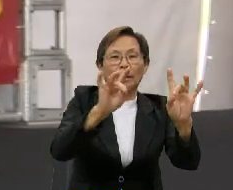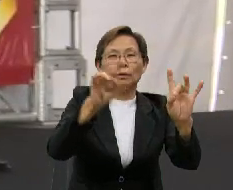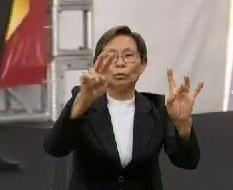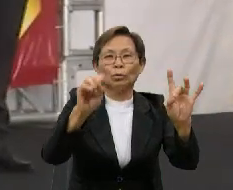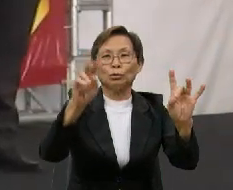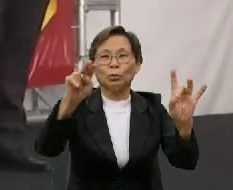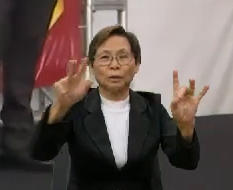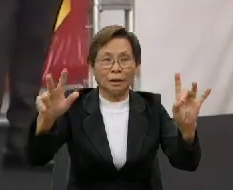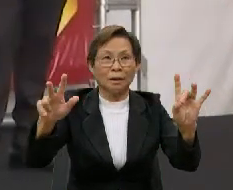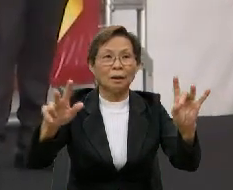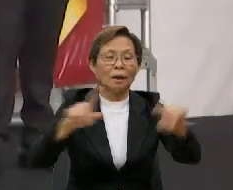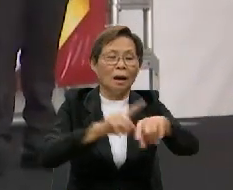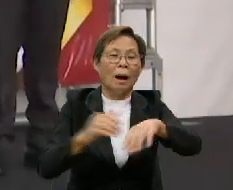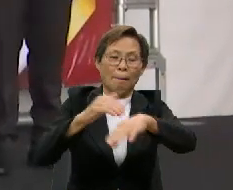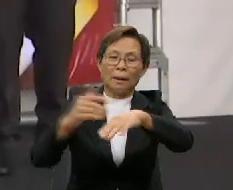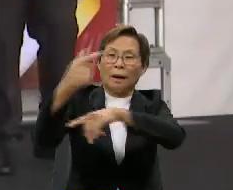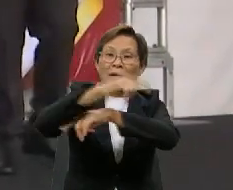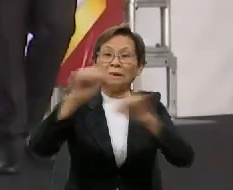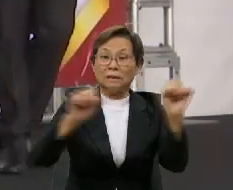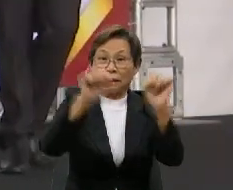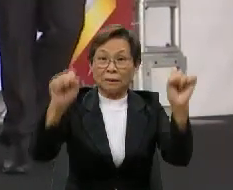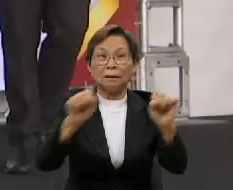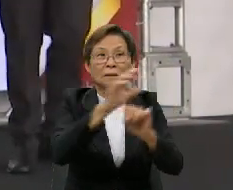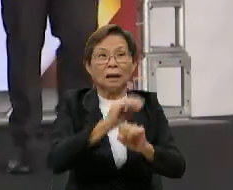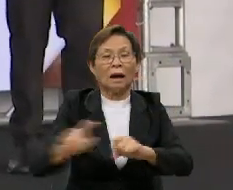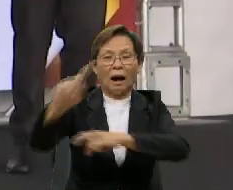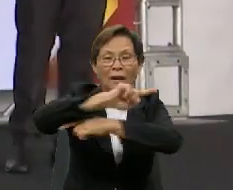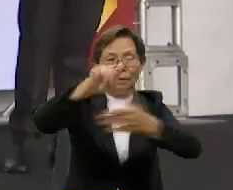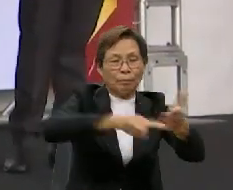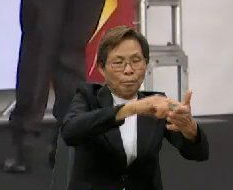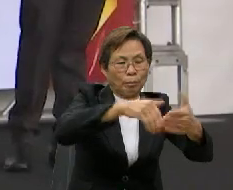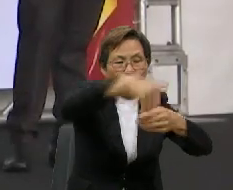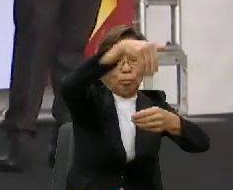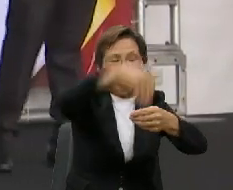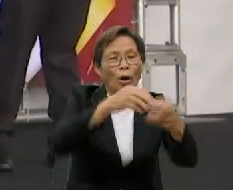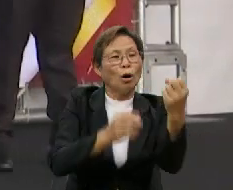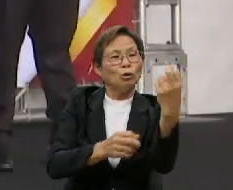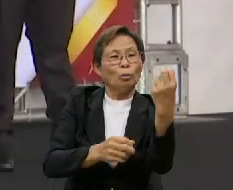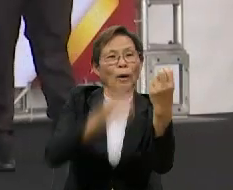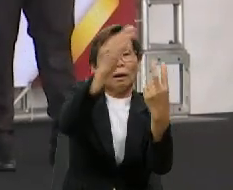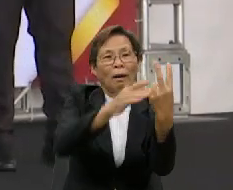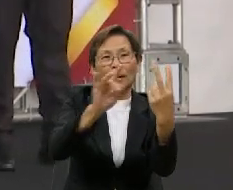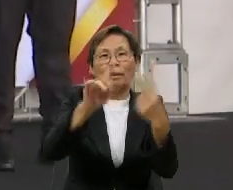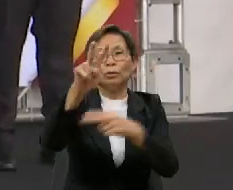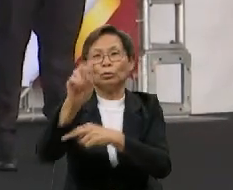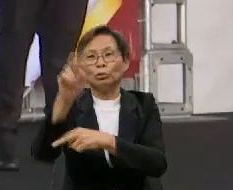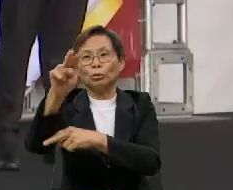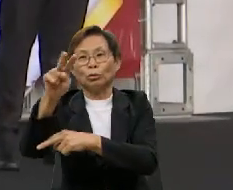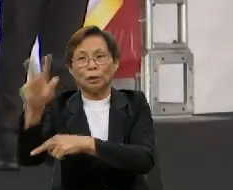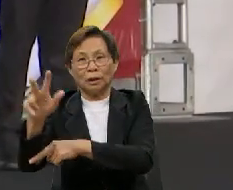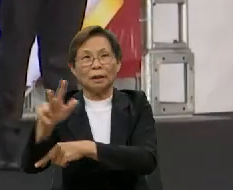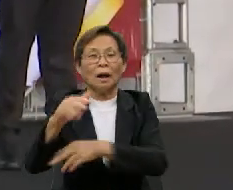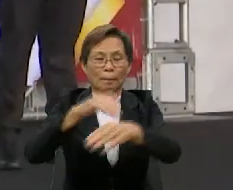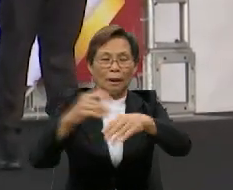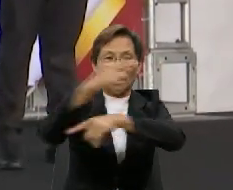Ogos 2023 iaitu pada hari Selasa dan hari mengundi pada 12 Ogos 2023 iaitu